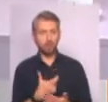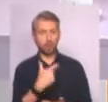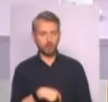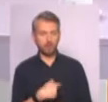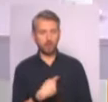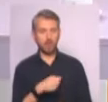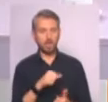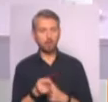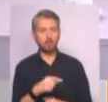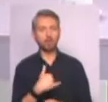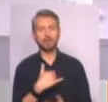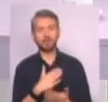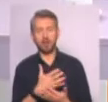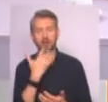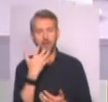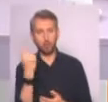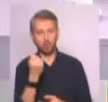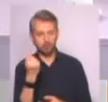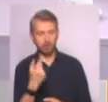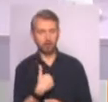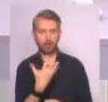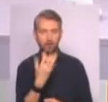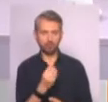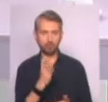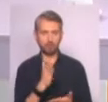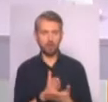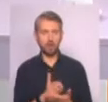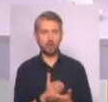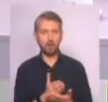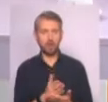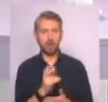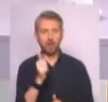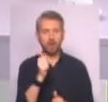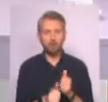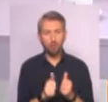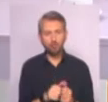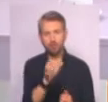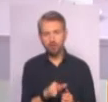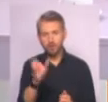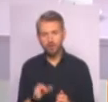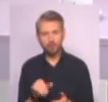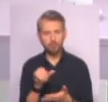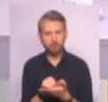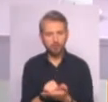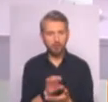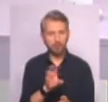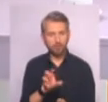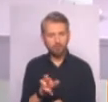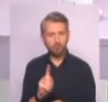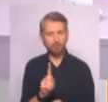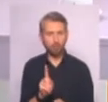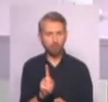крім того, що теплолічильник встановив, я ще теплоголовки на кожну батарею поставив, щоб вона не гріла тоді, коли не треба.